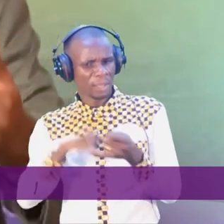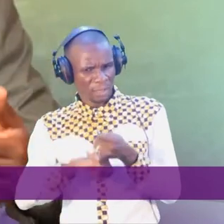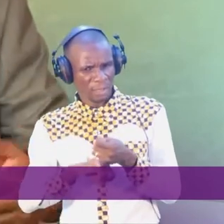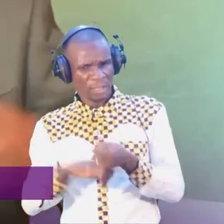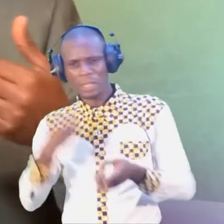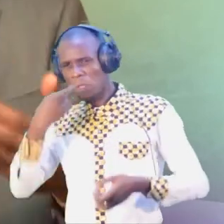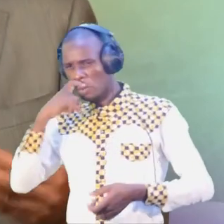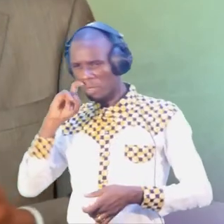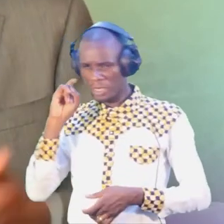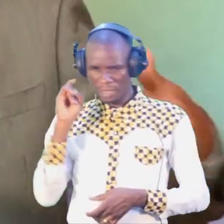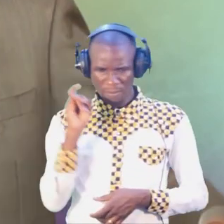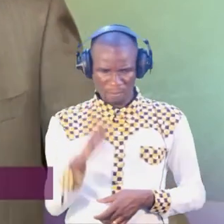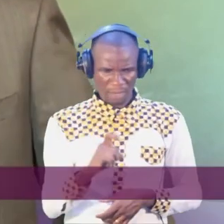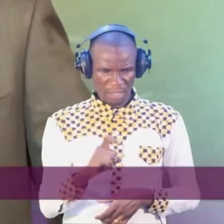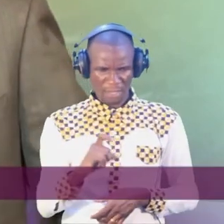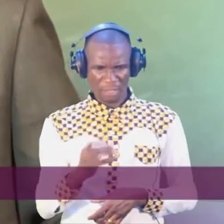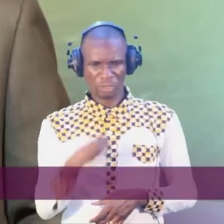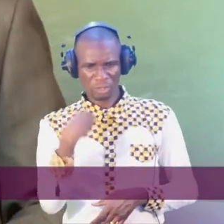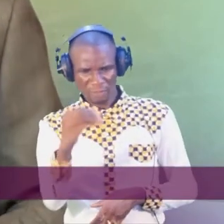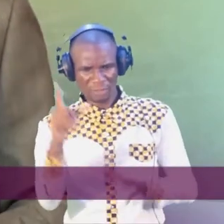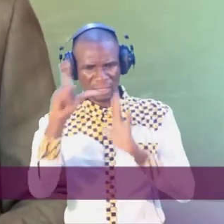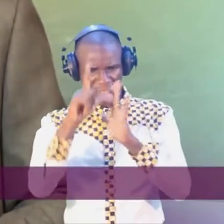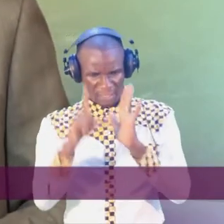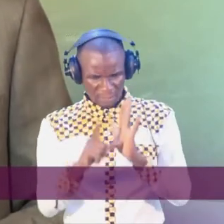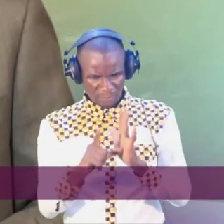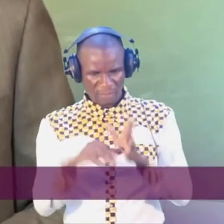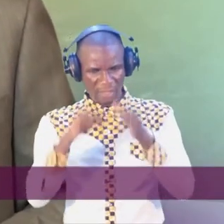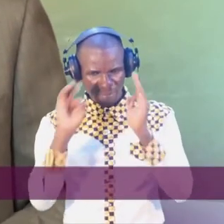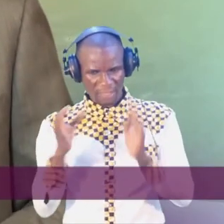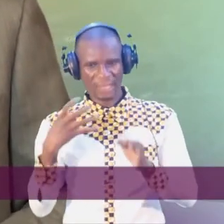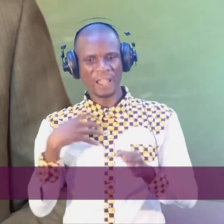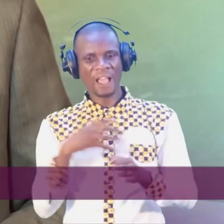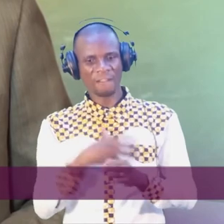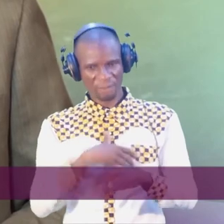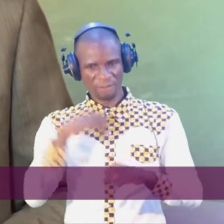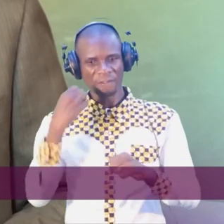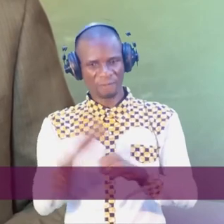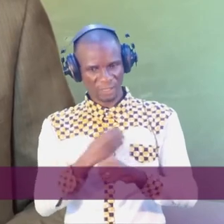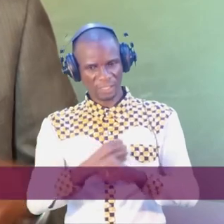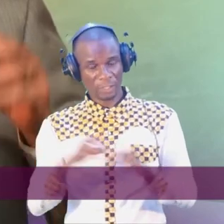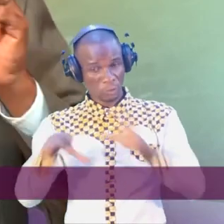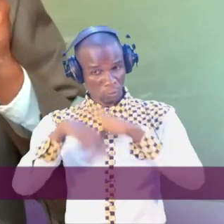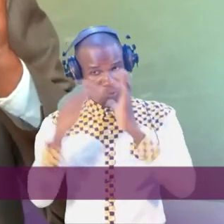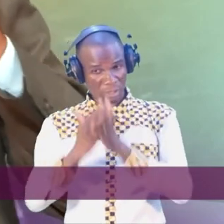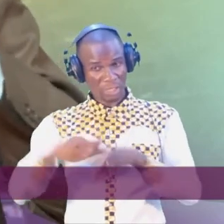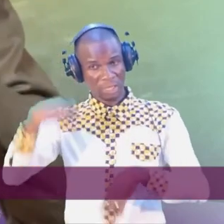akagundua kwamba hata kama huyu mume wa pili hakumpa orodha ya masharti,